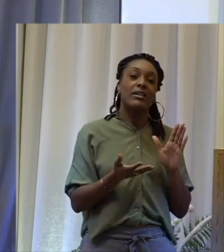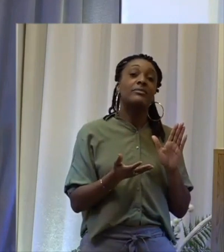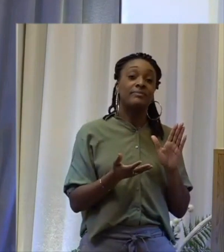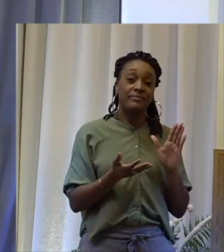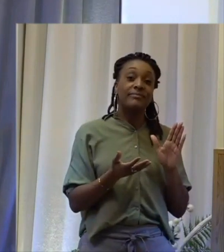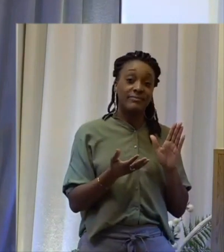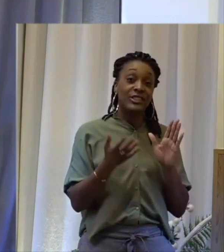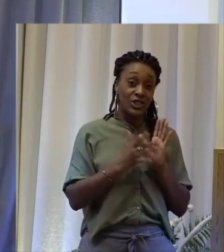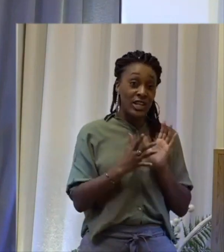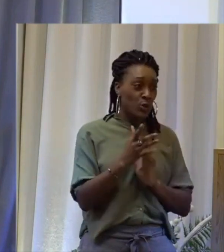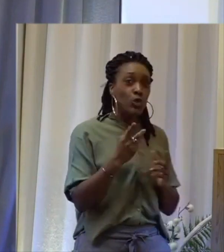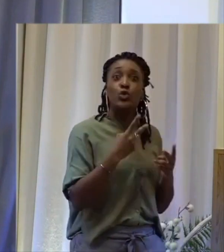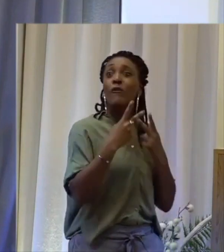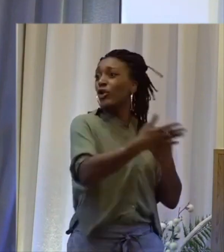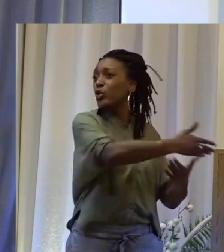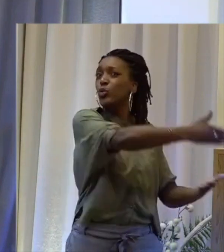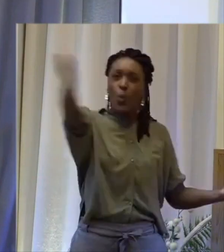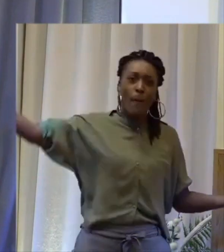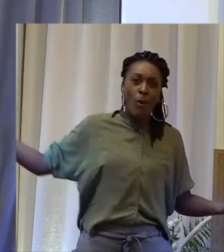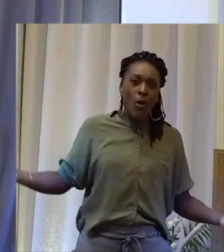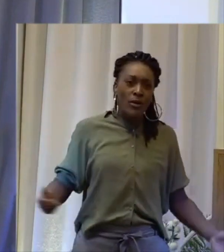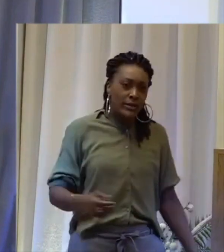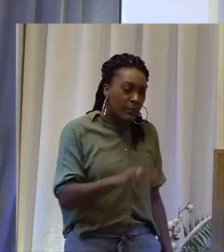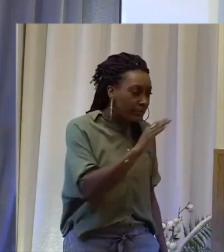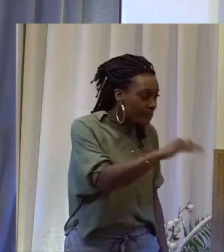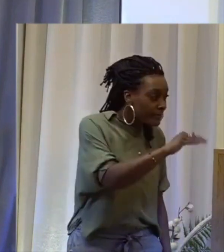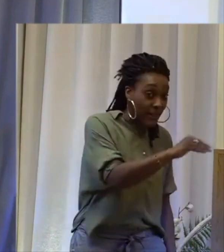qu'il va s'adresser à cette femme devant tout le monde